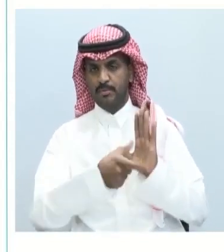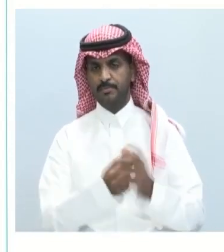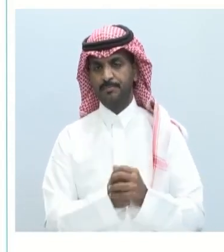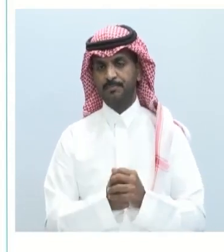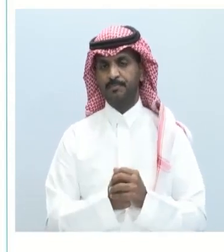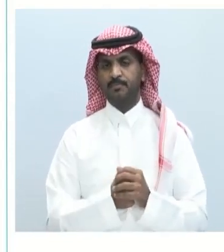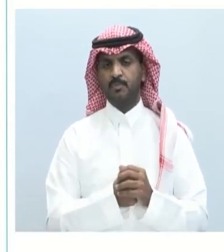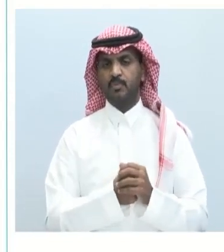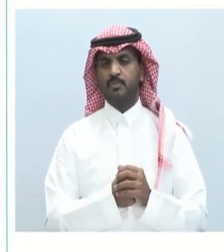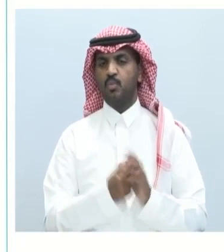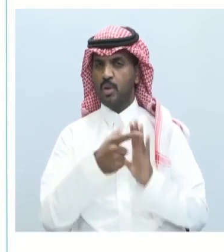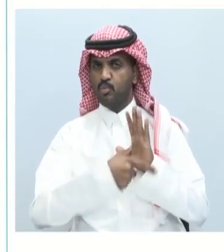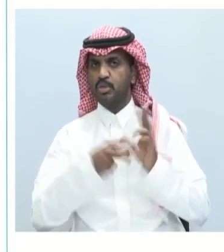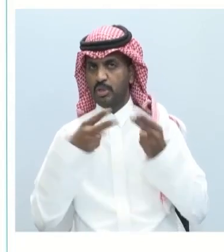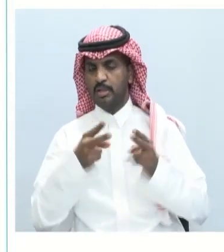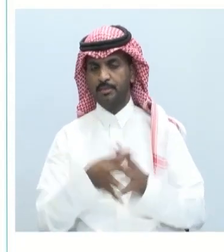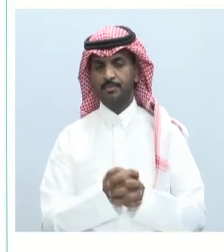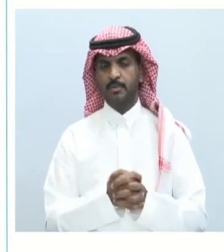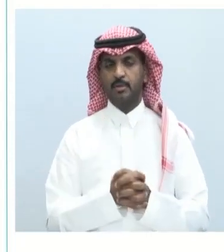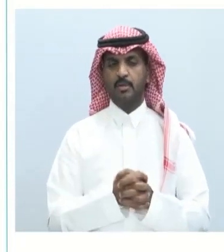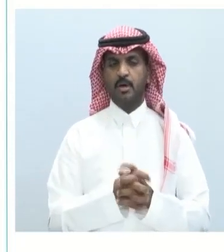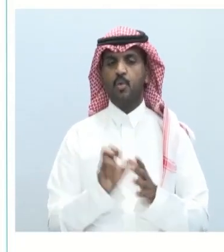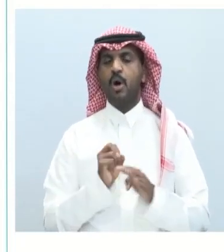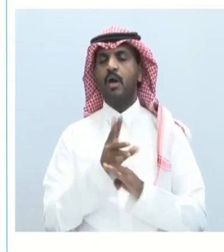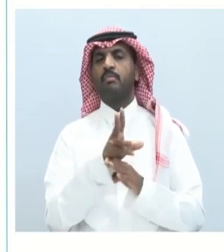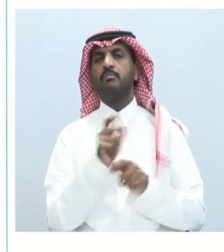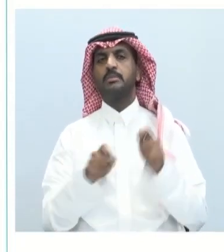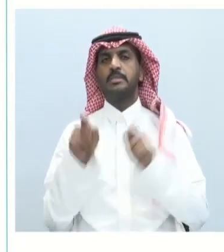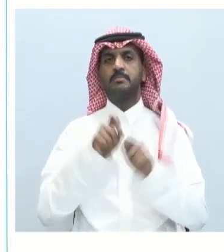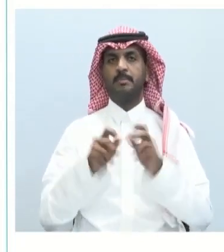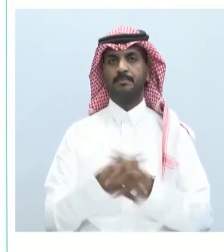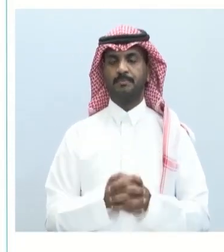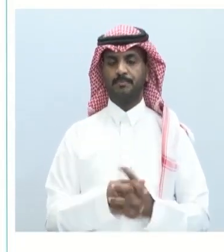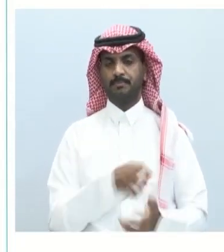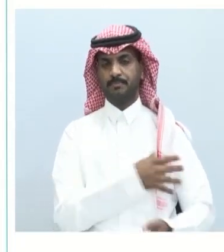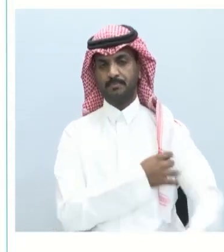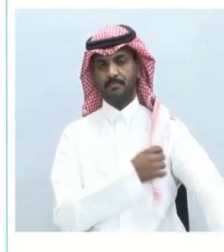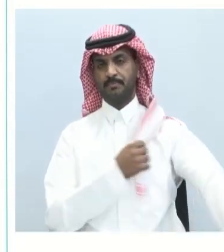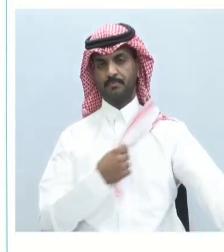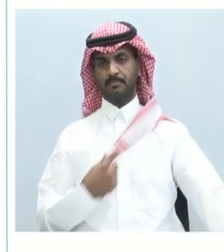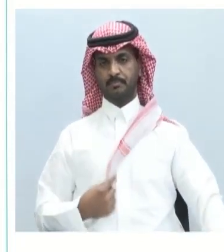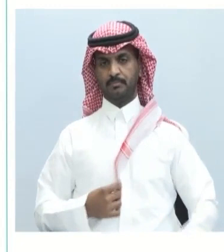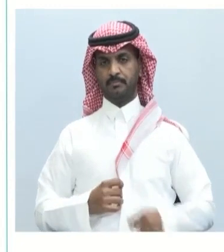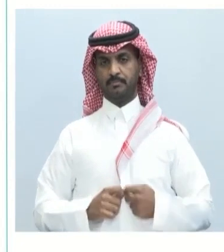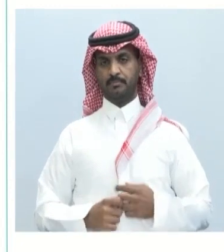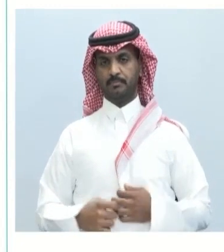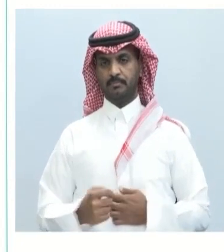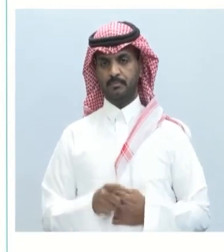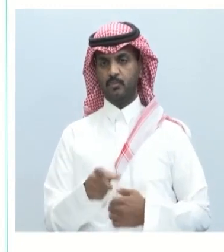او النموذج التلقائي او عرض التصميم سنقوم بانشاء